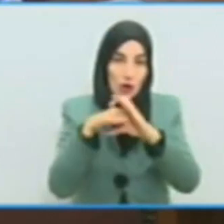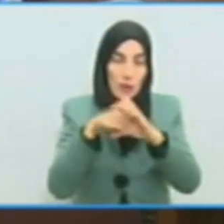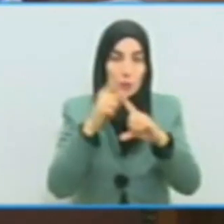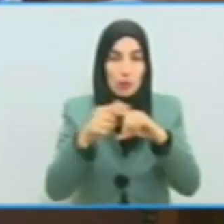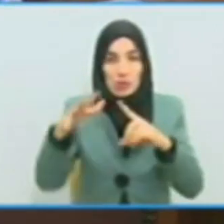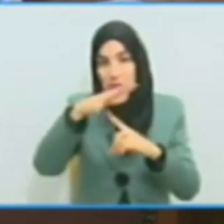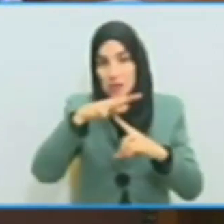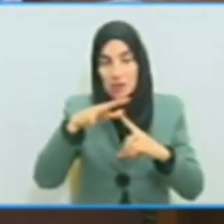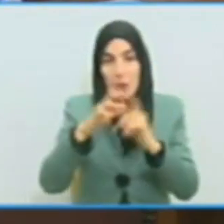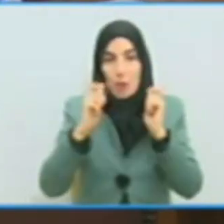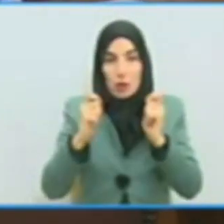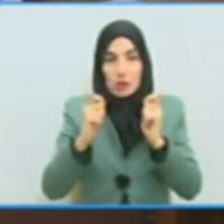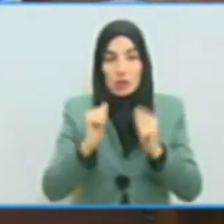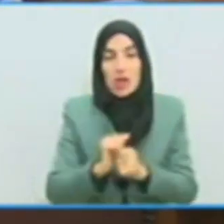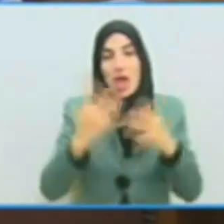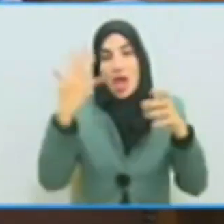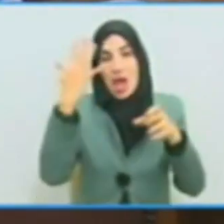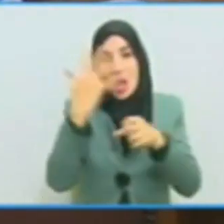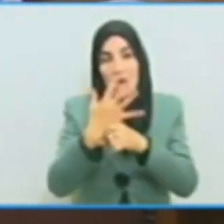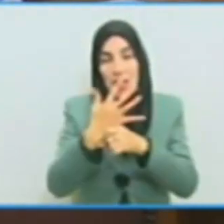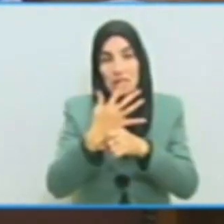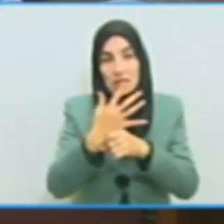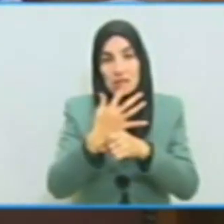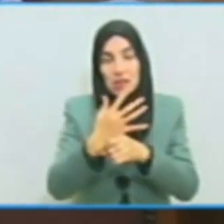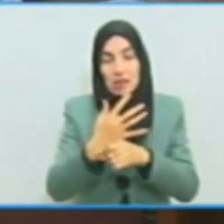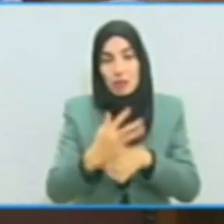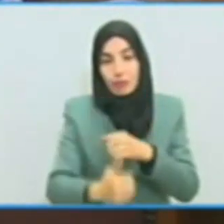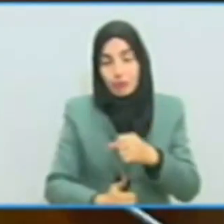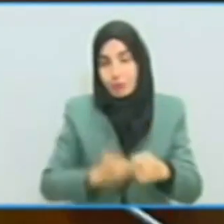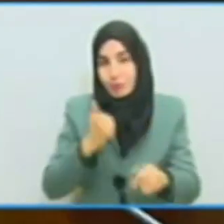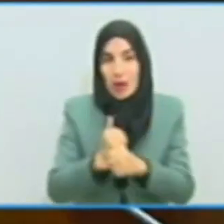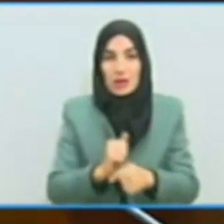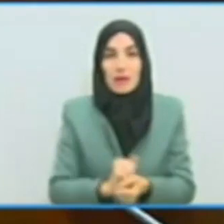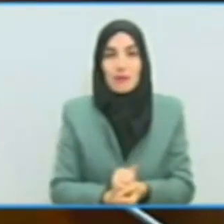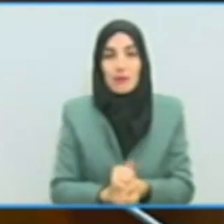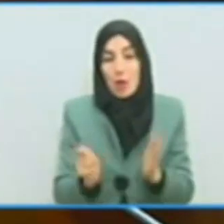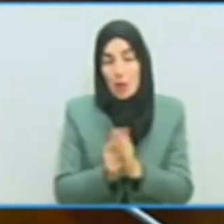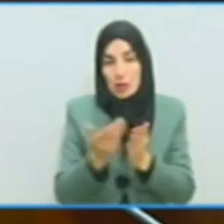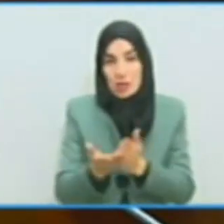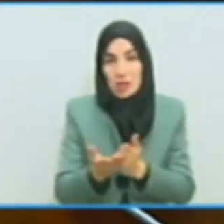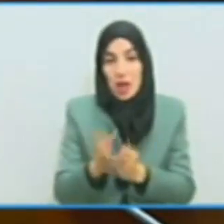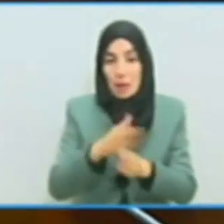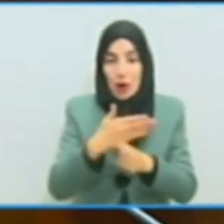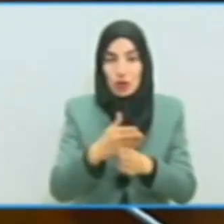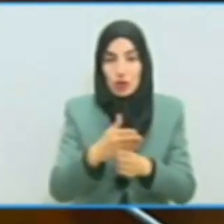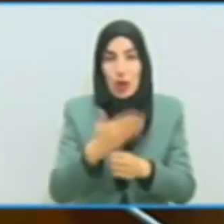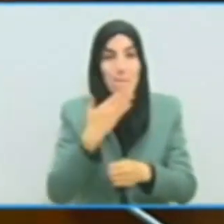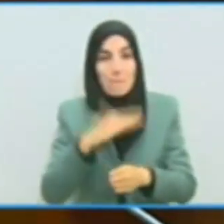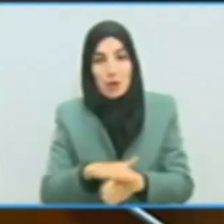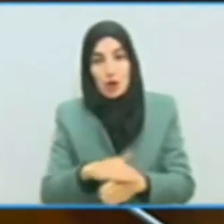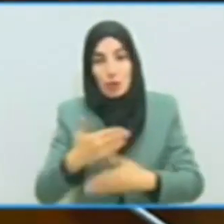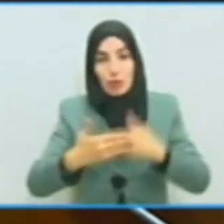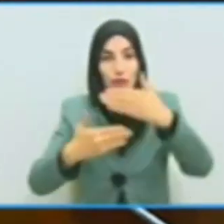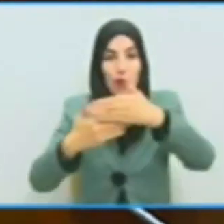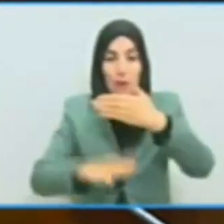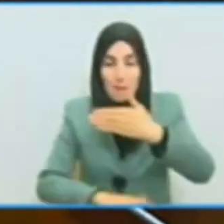وسياسية خلال القرن الخامس عشر الميلادي، والذي كان يحمل مشروعا رائدا في بناء الدولة وإرساء